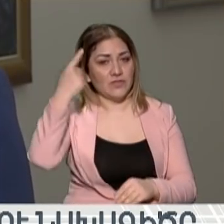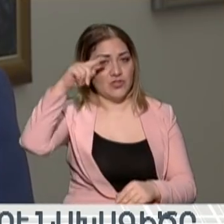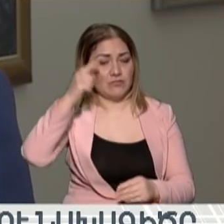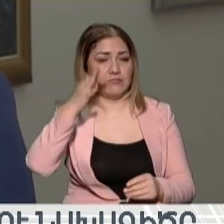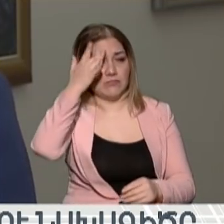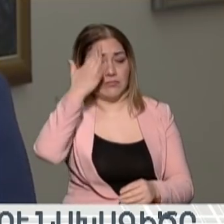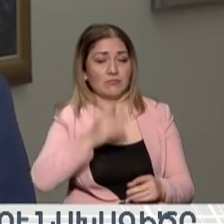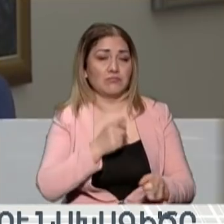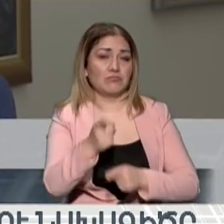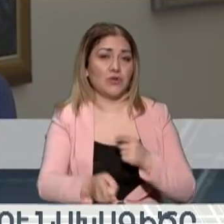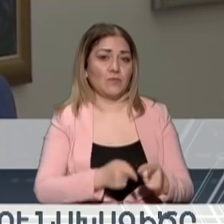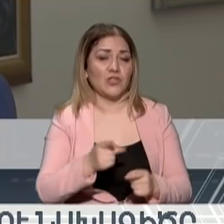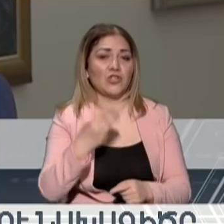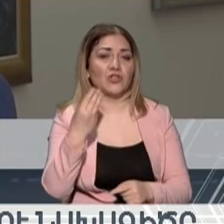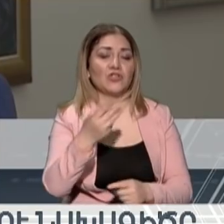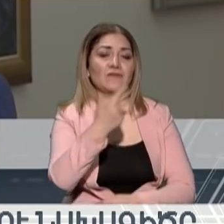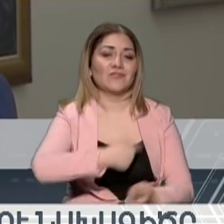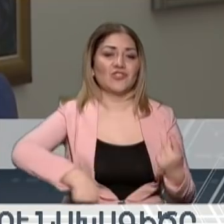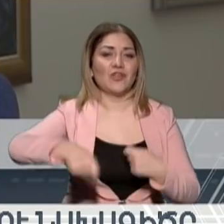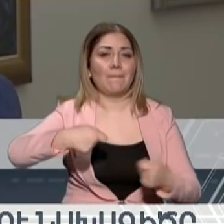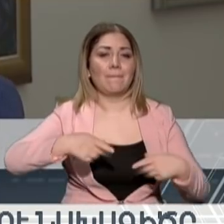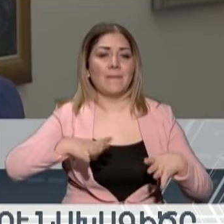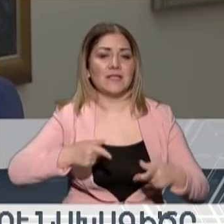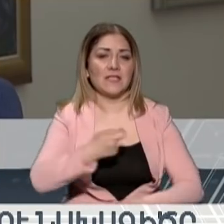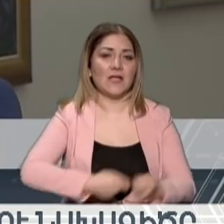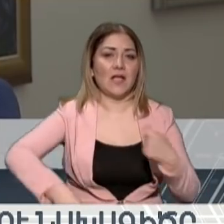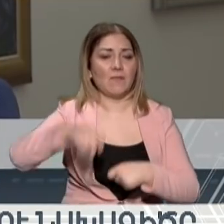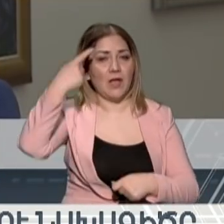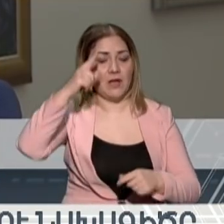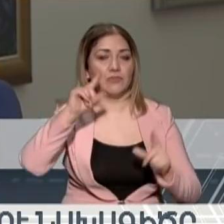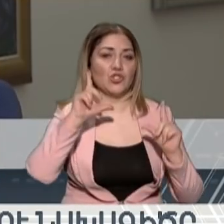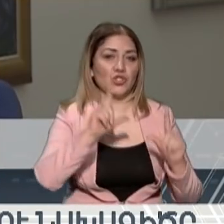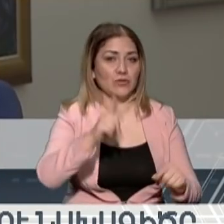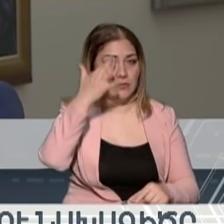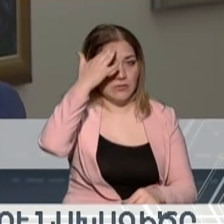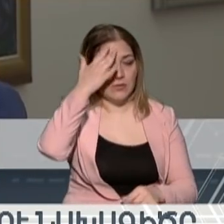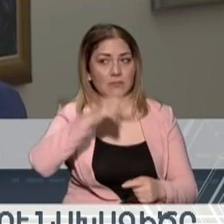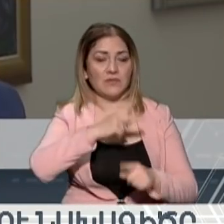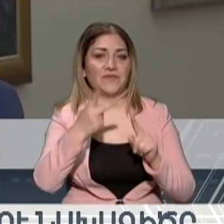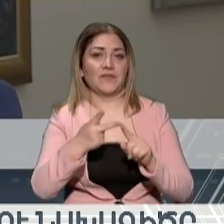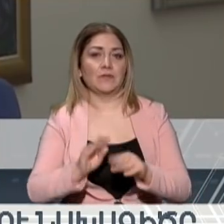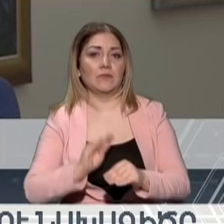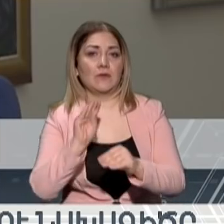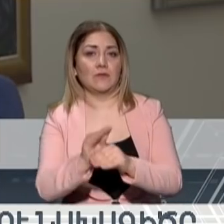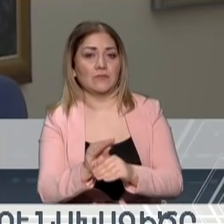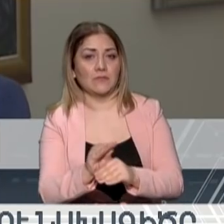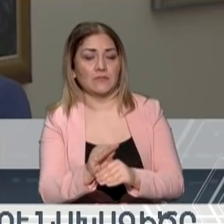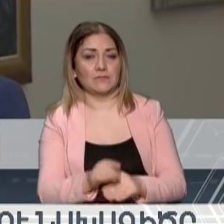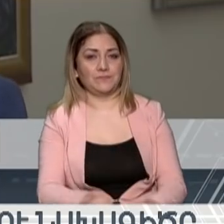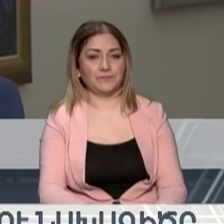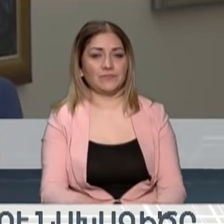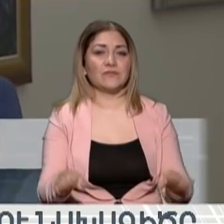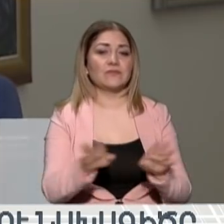փոխել։ Ուղղություններից մեկը շրջանառության հարկի շեմի նվազում է ենթադրում, մյուսը շրջանառության հարկի դրույքաչափերի բարձրացում այն տրամաբանության, որ դրանք